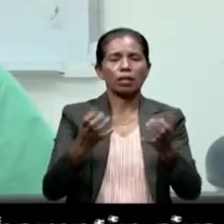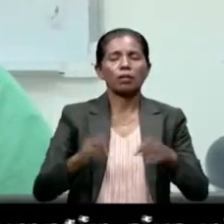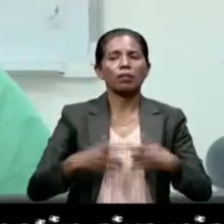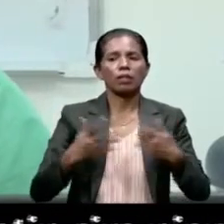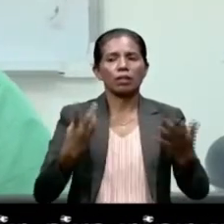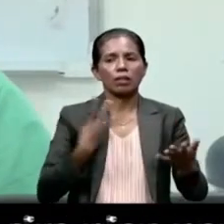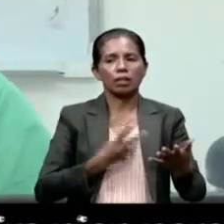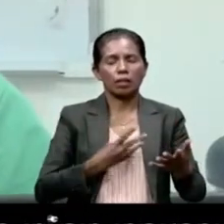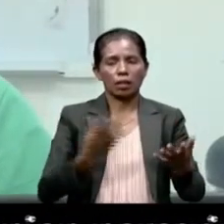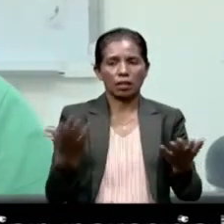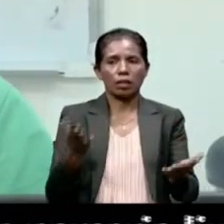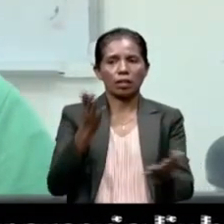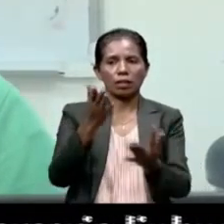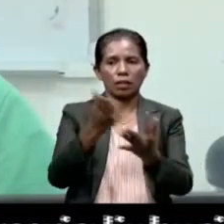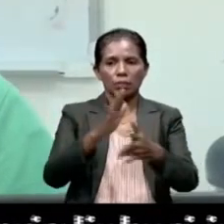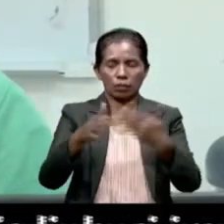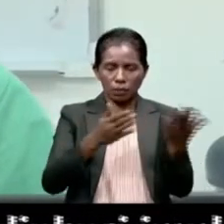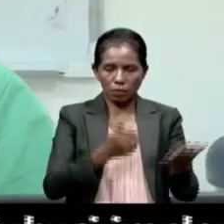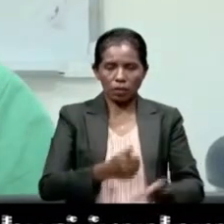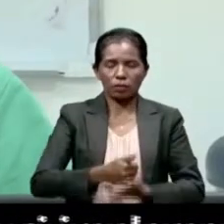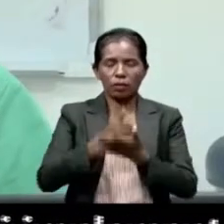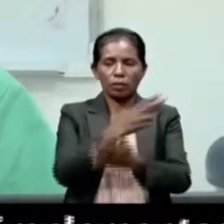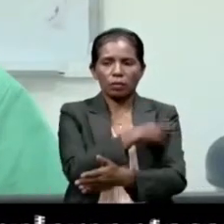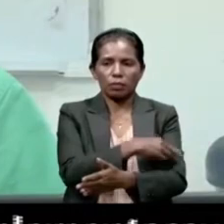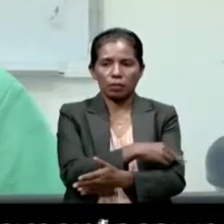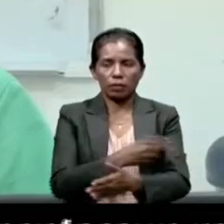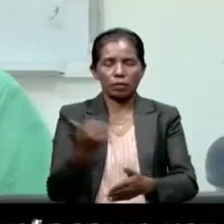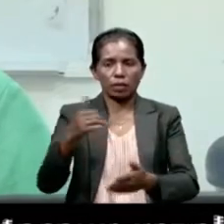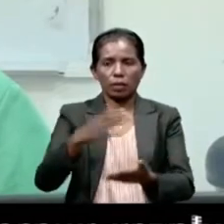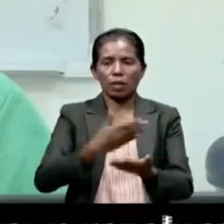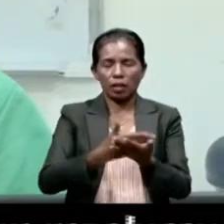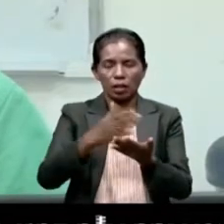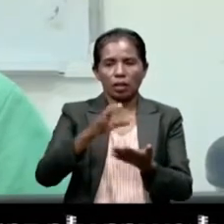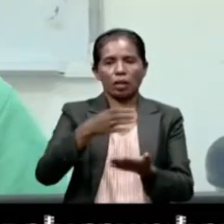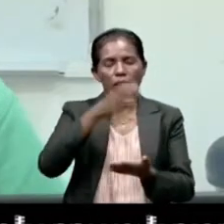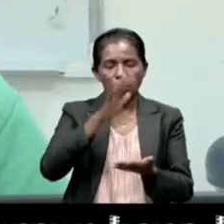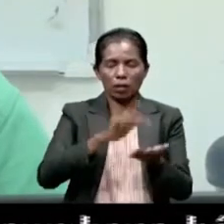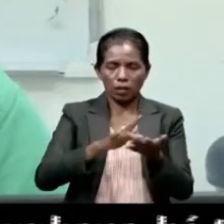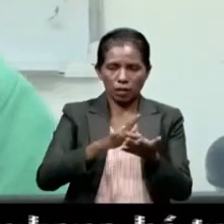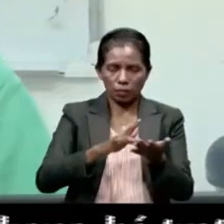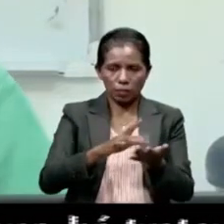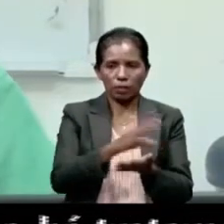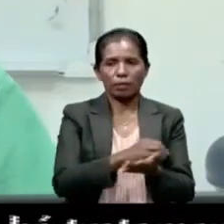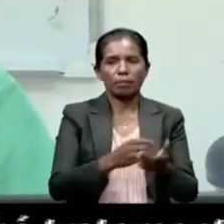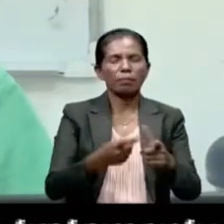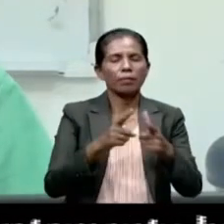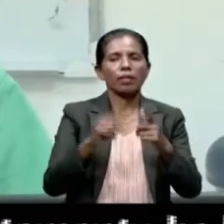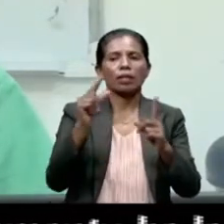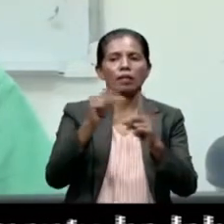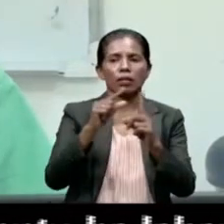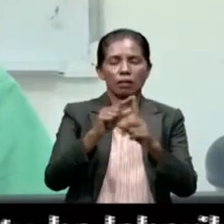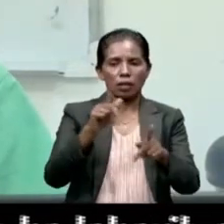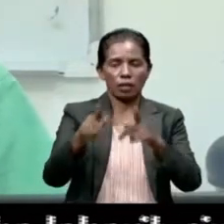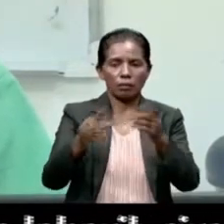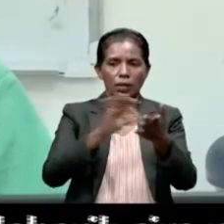ita ne hakarak na hata masira hotu ba tratamento. Sire hemu hote imuru, bar virus ne la detecta na la hara ita. Ini lia fuang ida ma